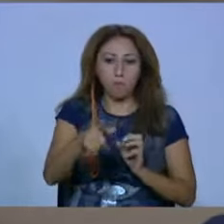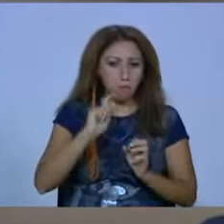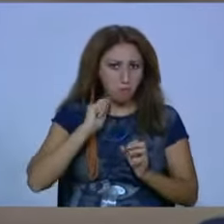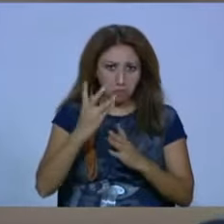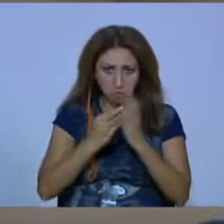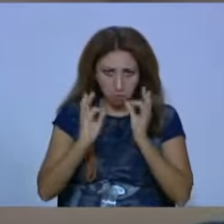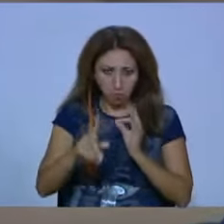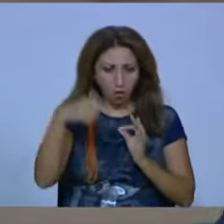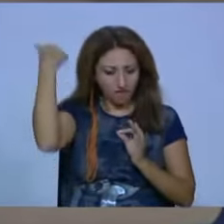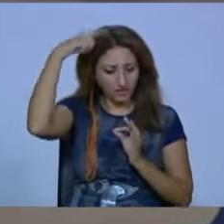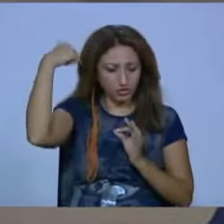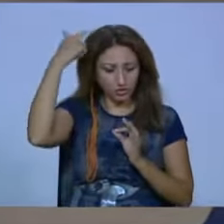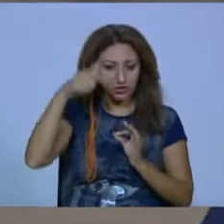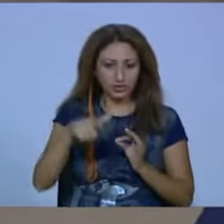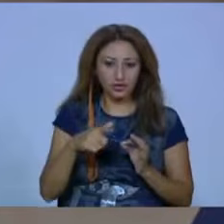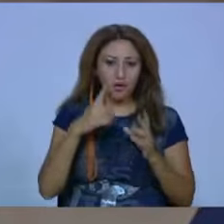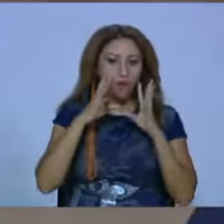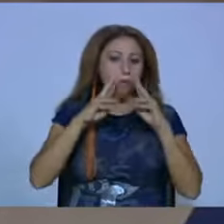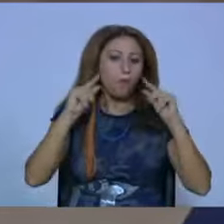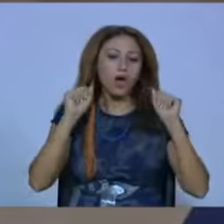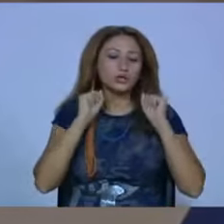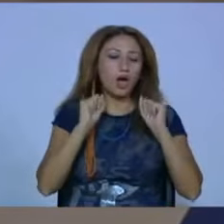وتسوق، فهو وحشني قوي.